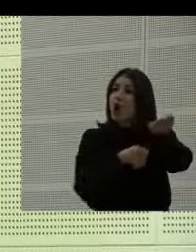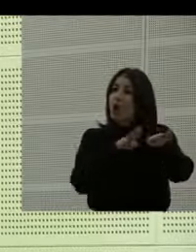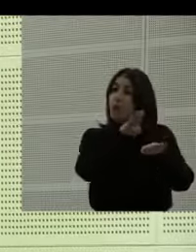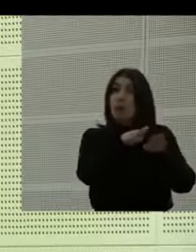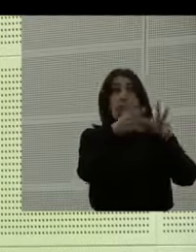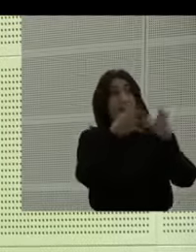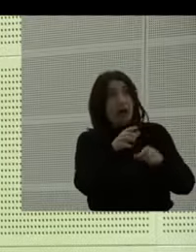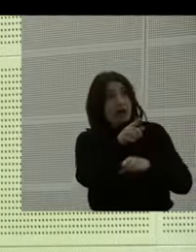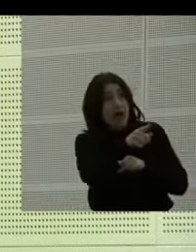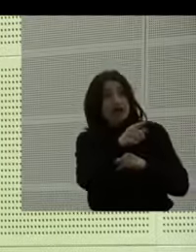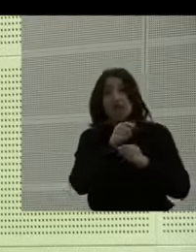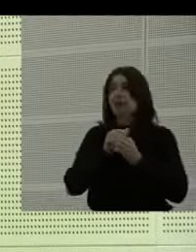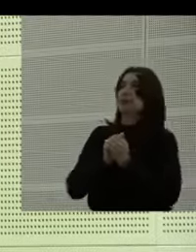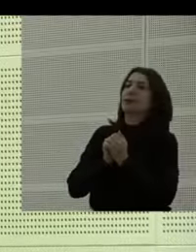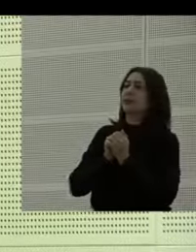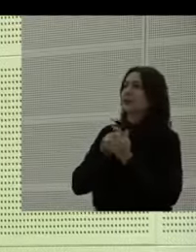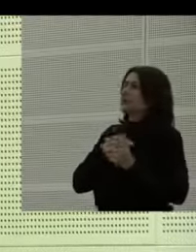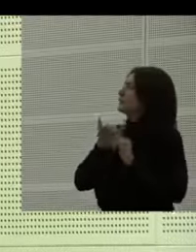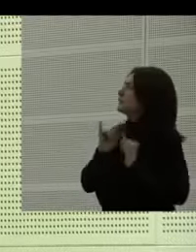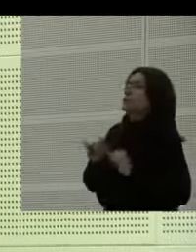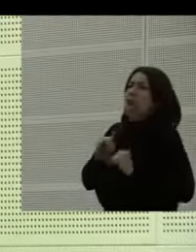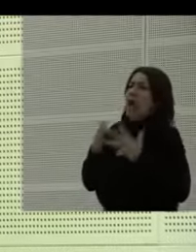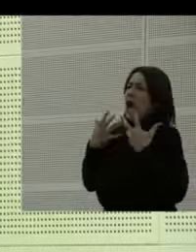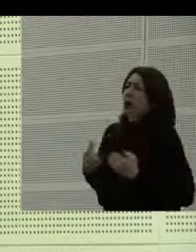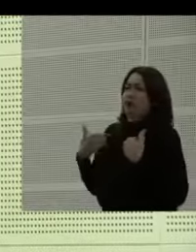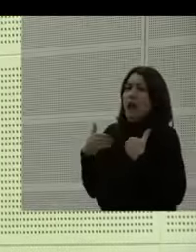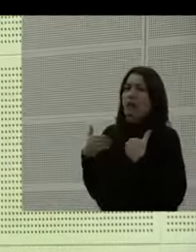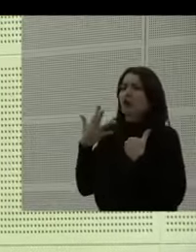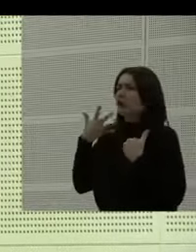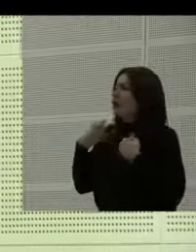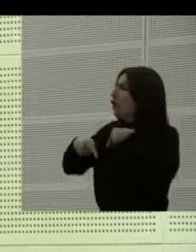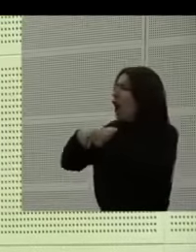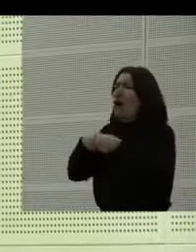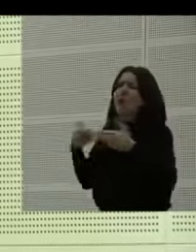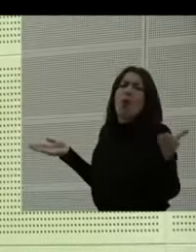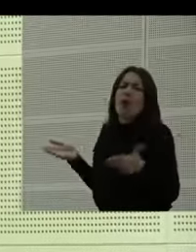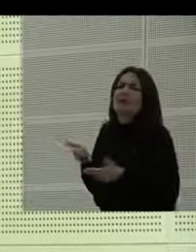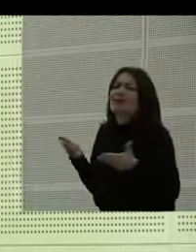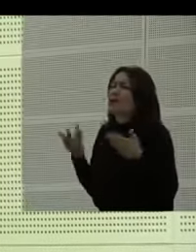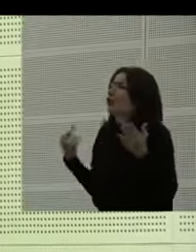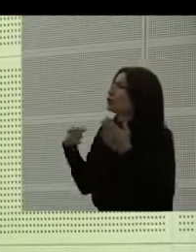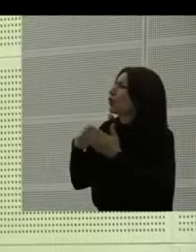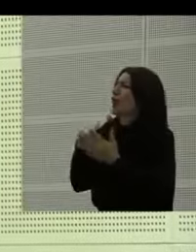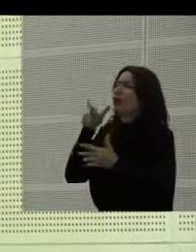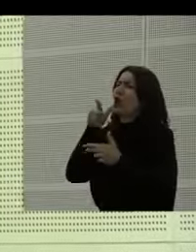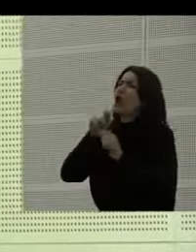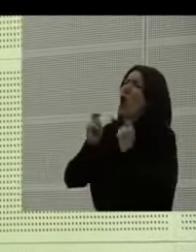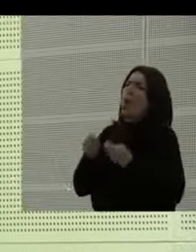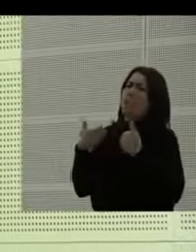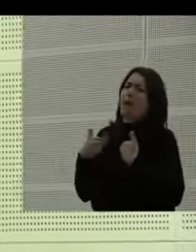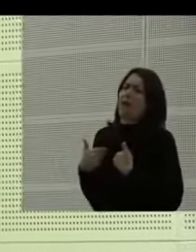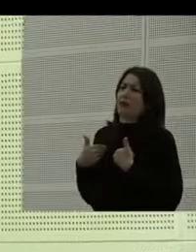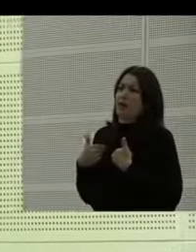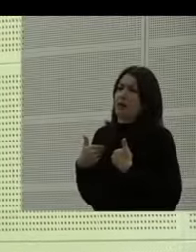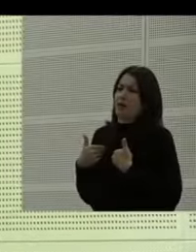accetti? E lei dice: sì, io accetto tutto pur di diventare una donna completa.